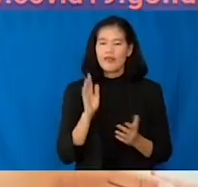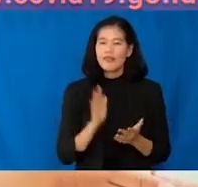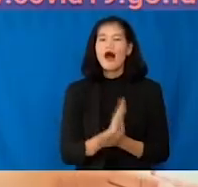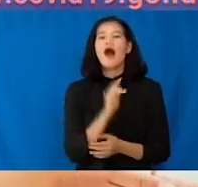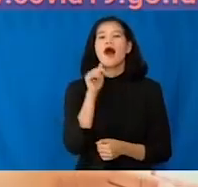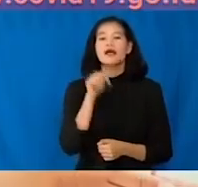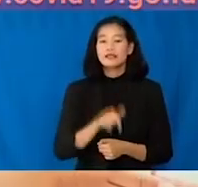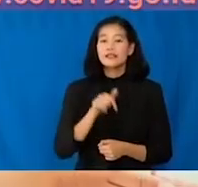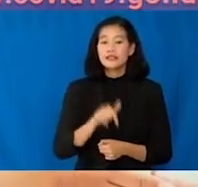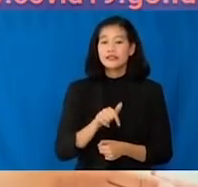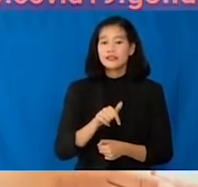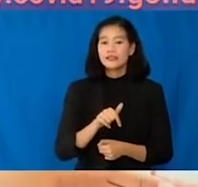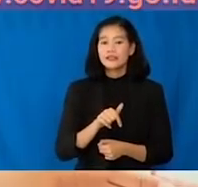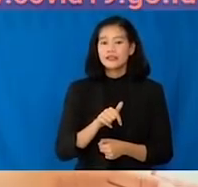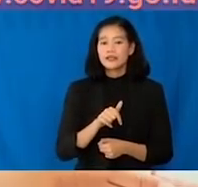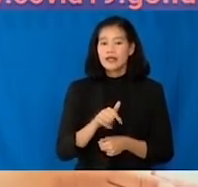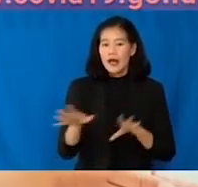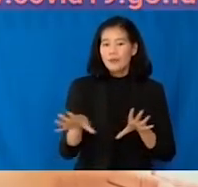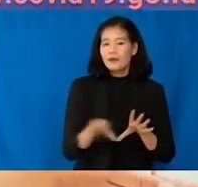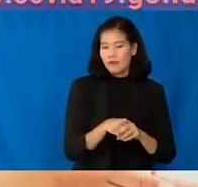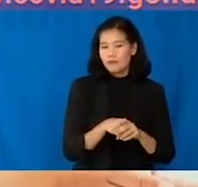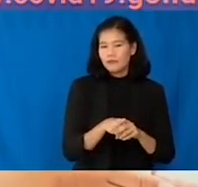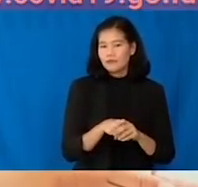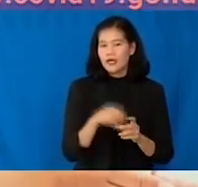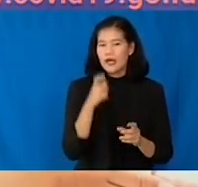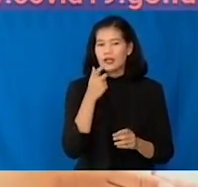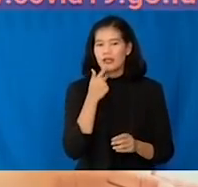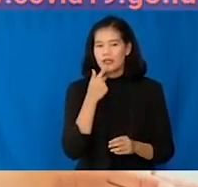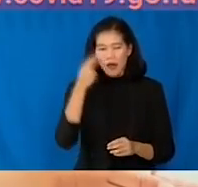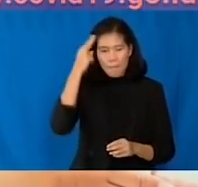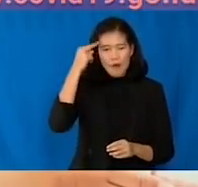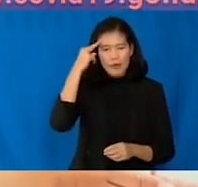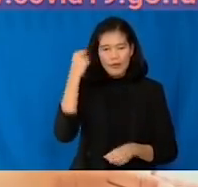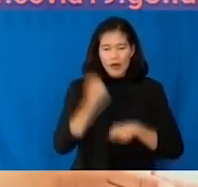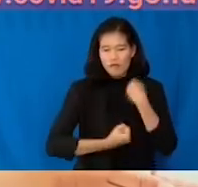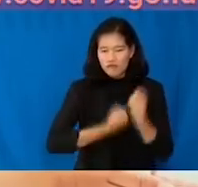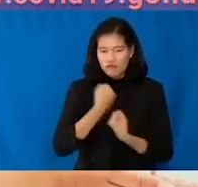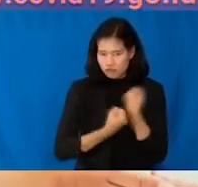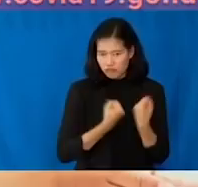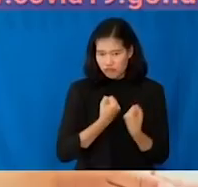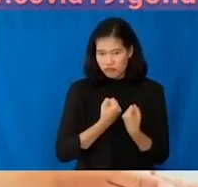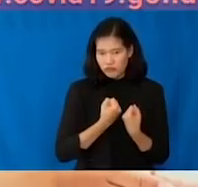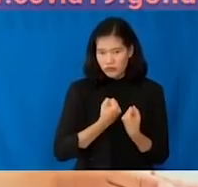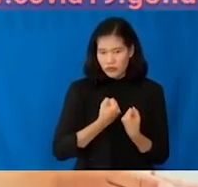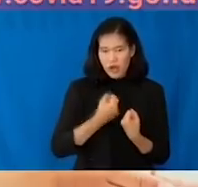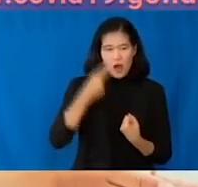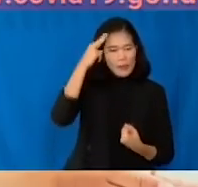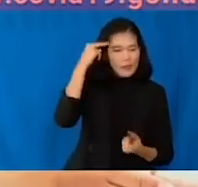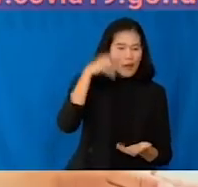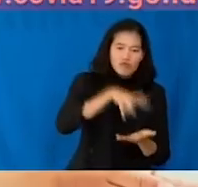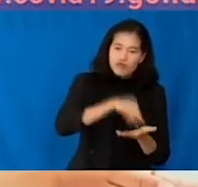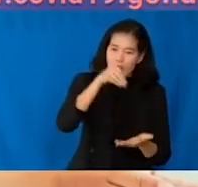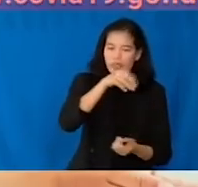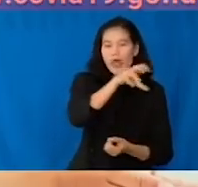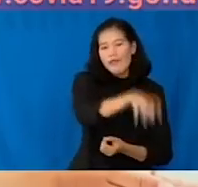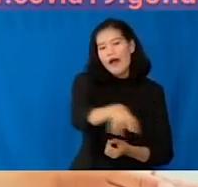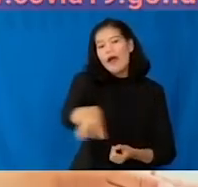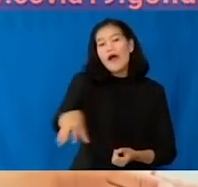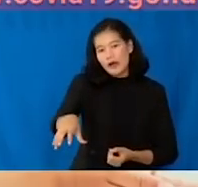sebagai bagian dari upaya pemerintah Hai pusat dan daerah untuk